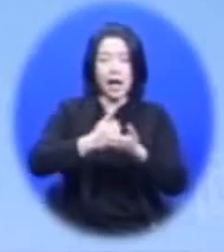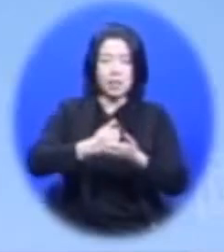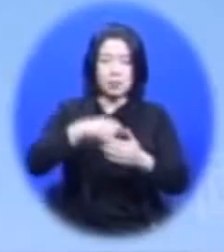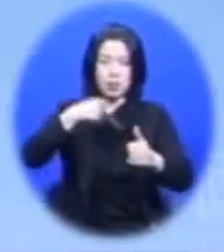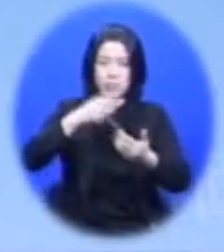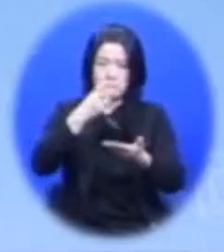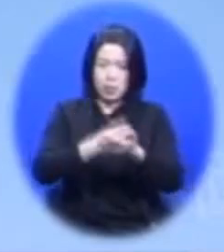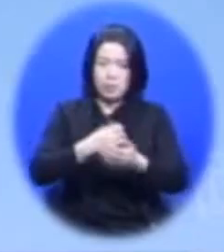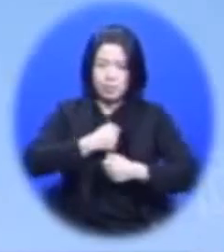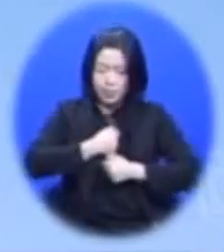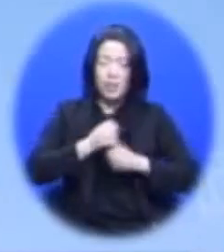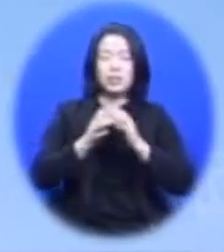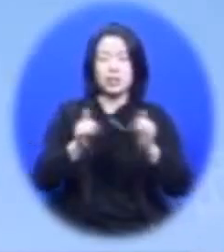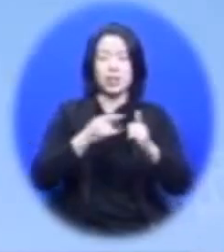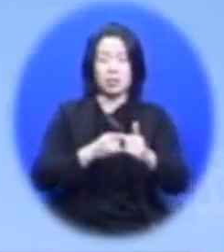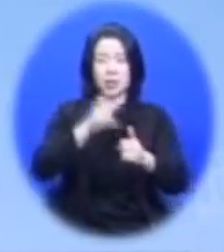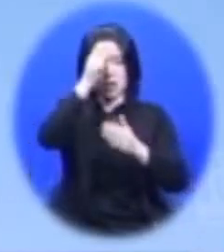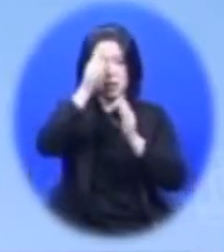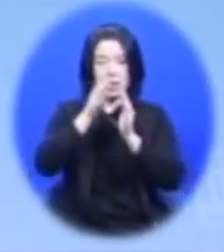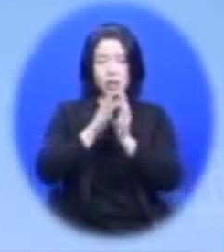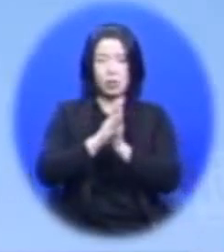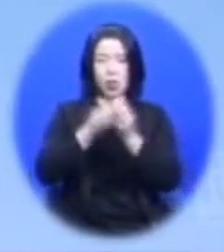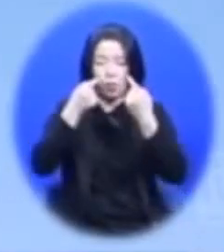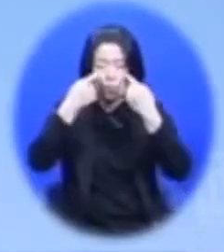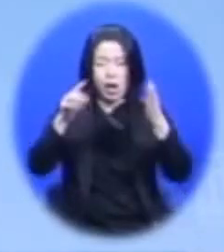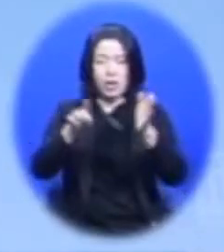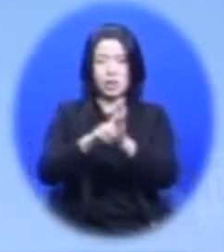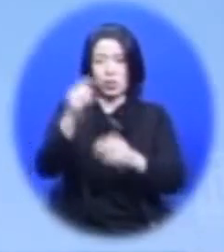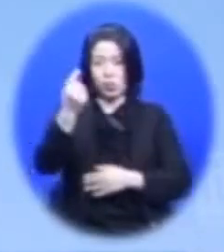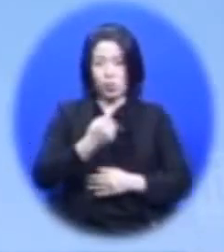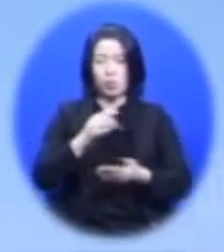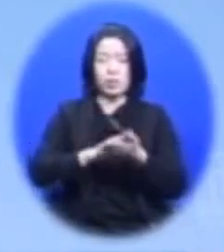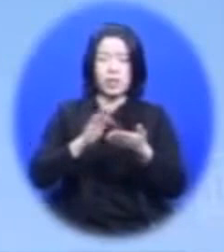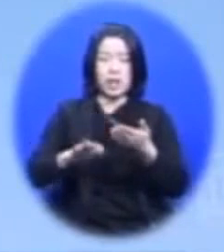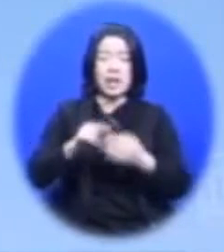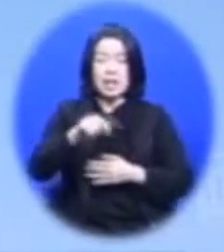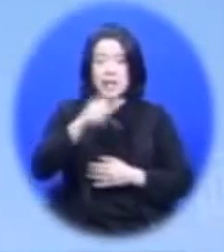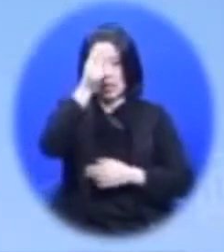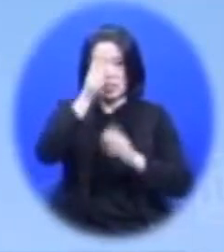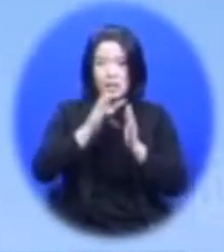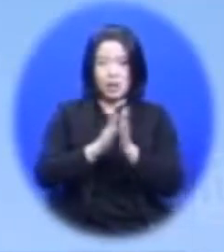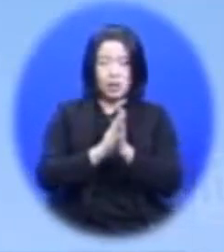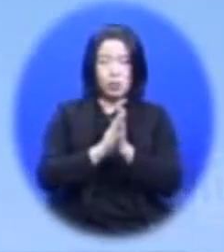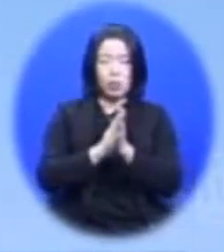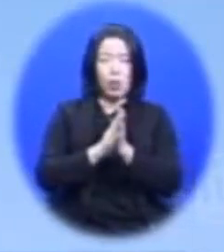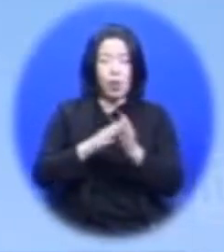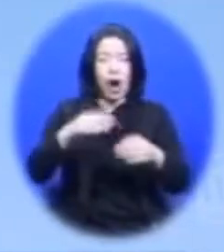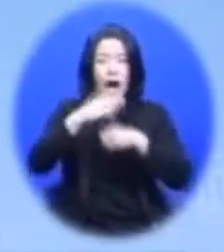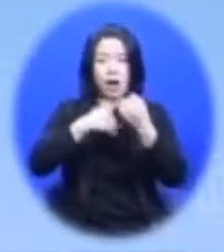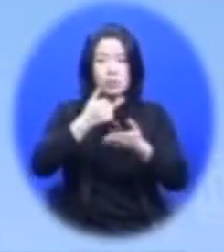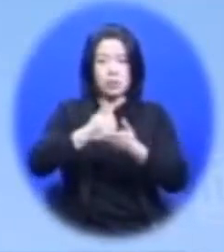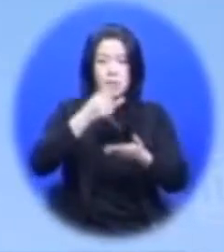사람에게 기도에 확신이 온다는 거예요. 이 기도, 하나님의 계명이 뭡니까?